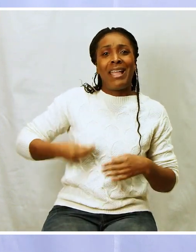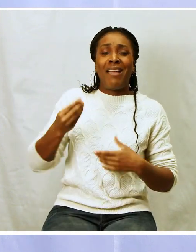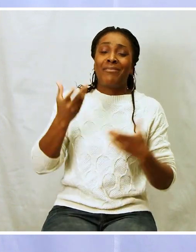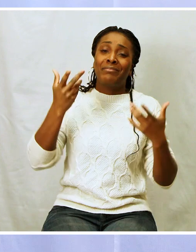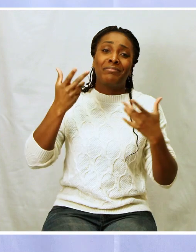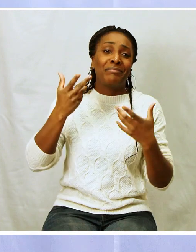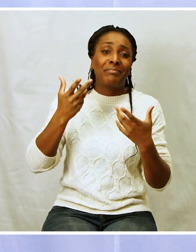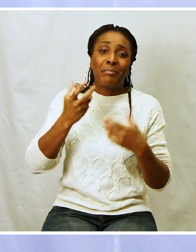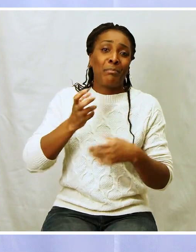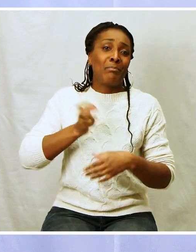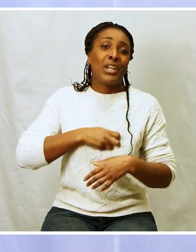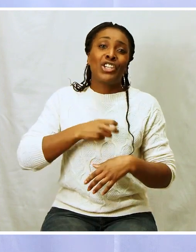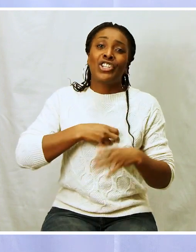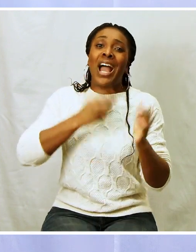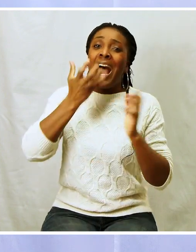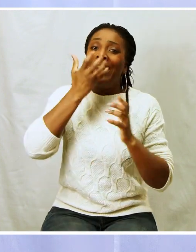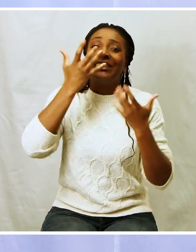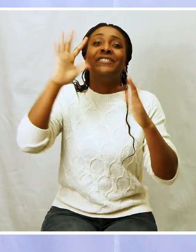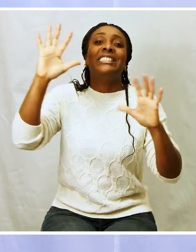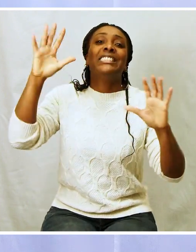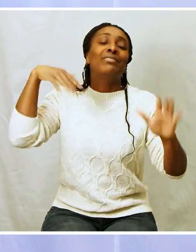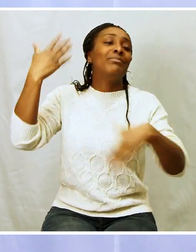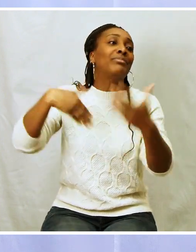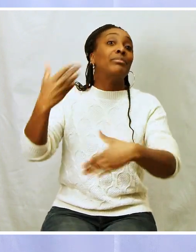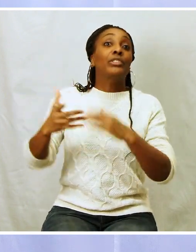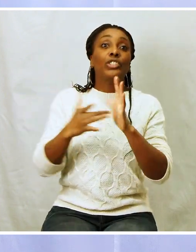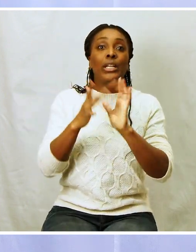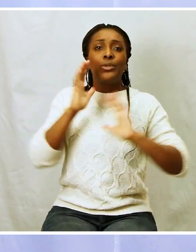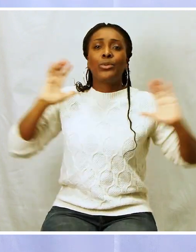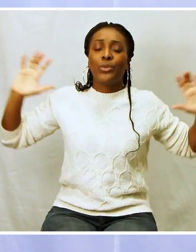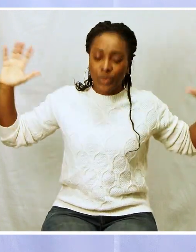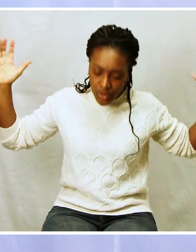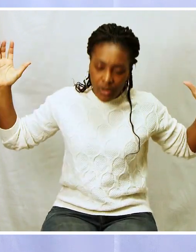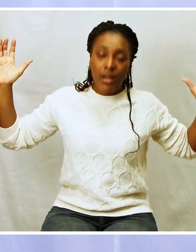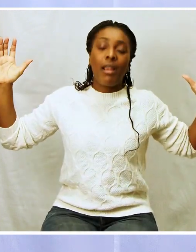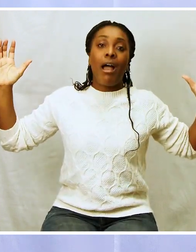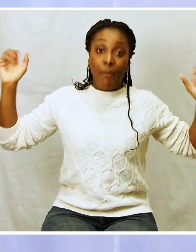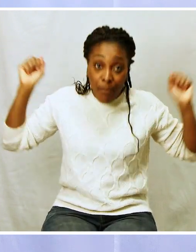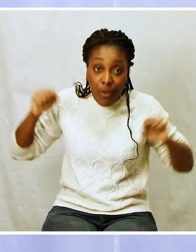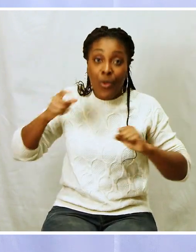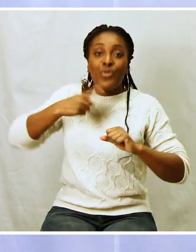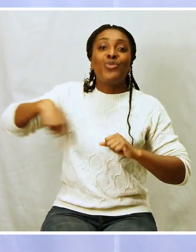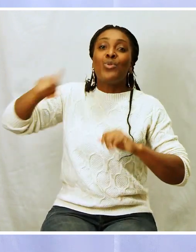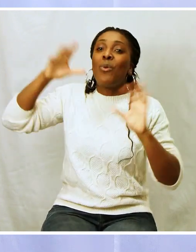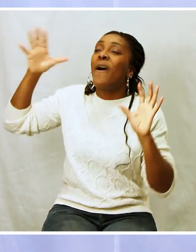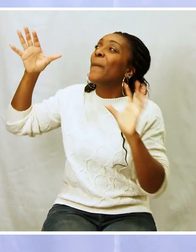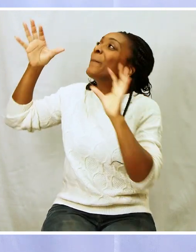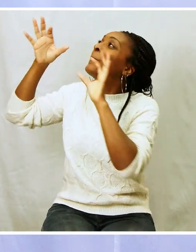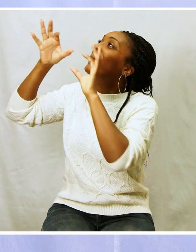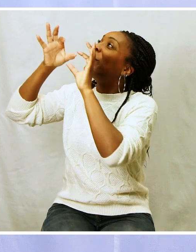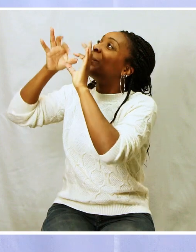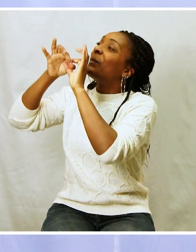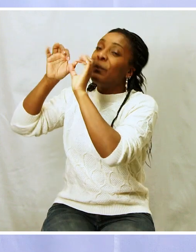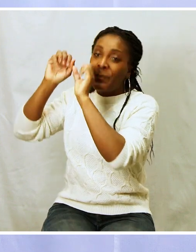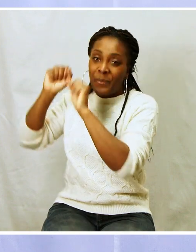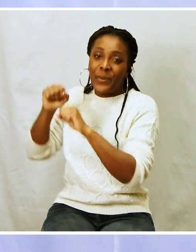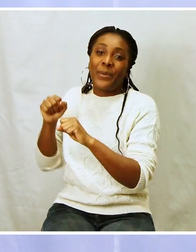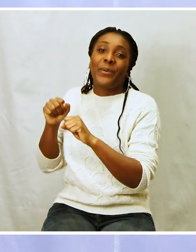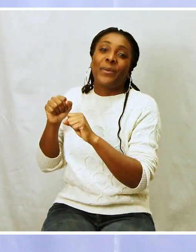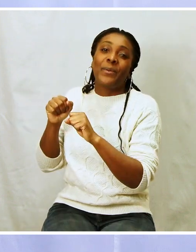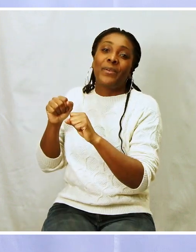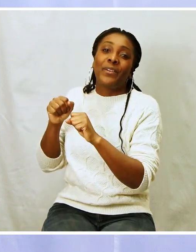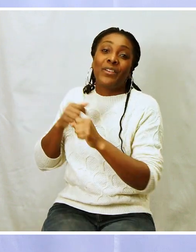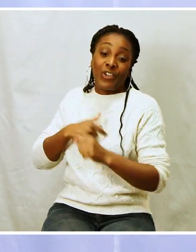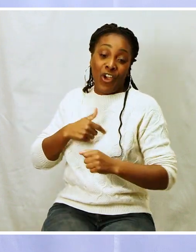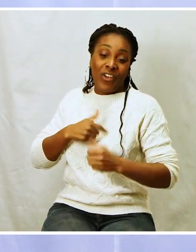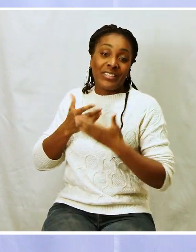péché, et c'est Jésus-Christ qui l'a complètement rétabli, afin qu'on ait cette facilité et cette simplicité de cœur avec Dieu. Est-ce que